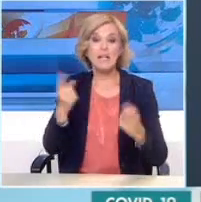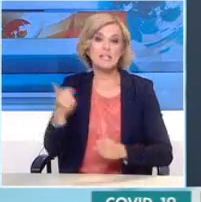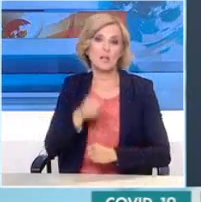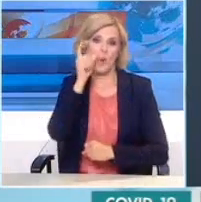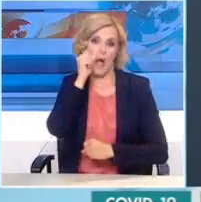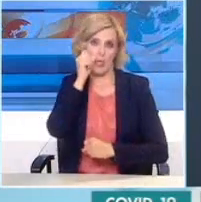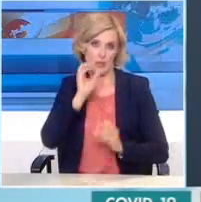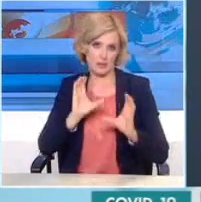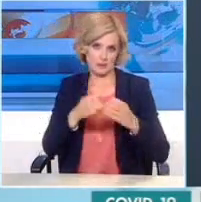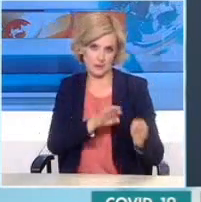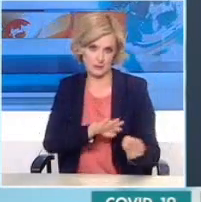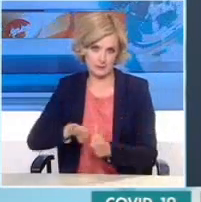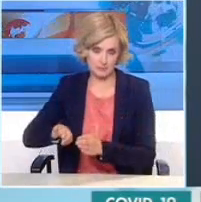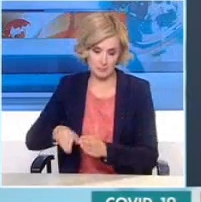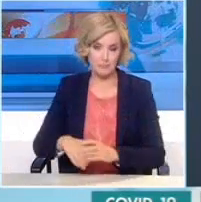άνδρες.